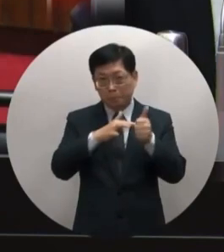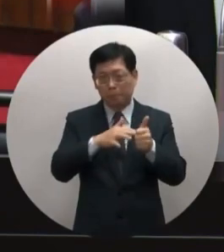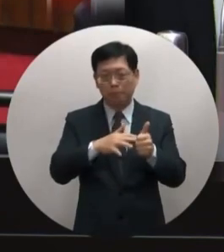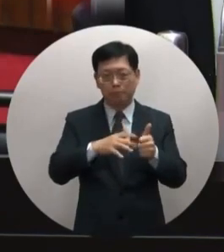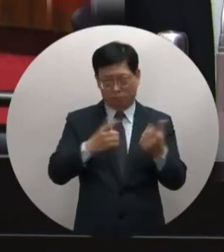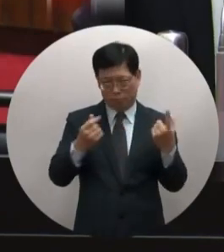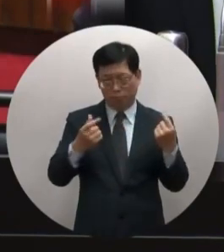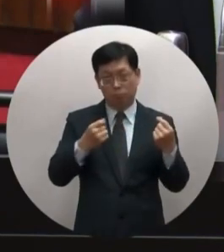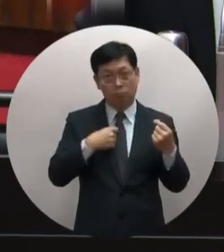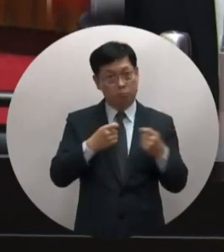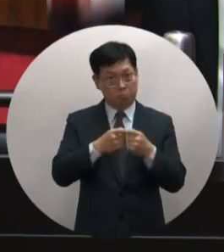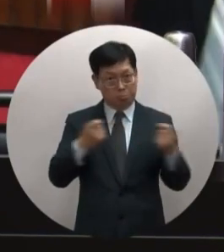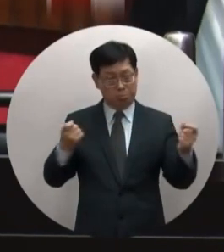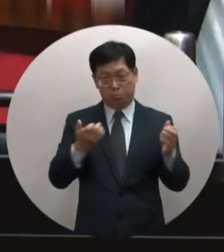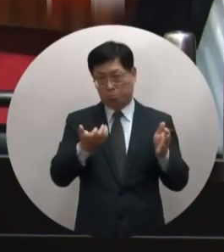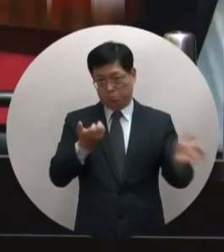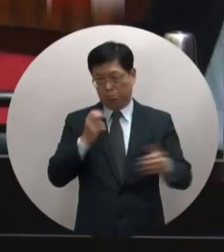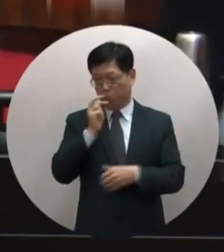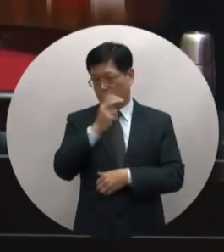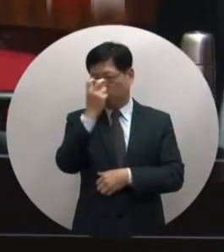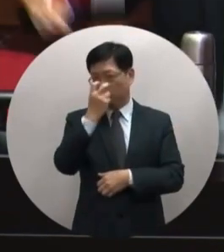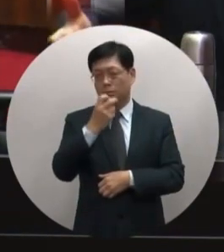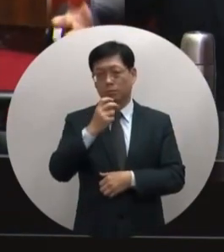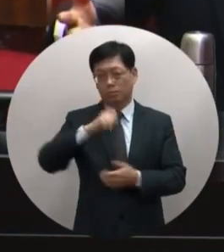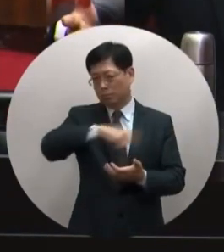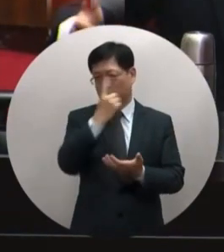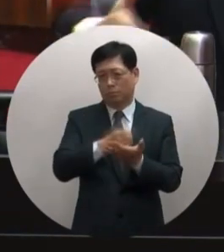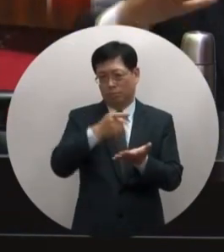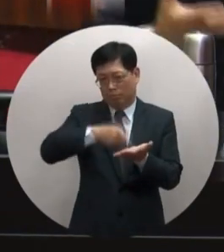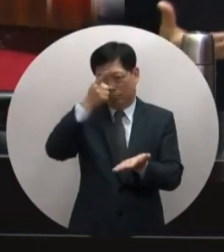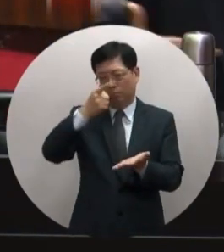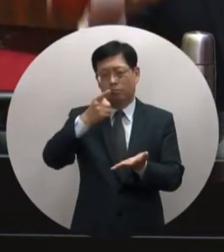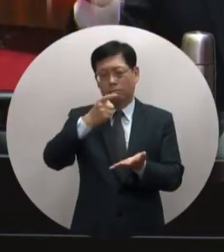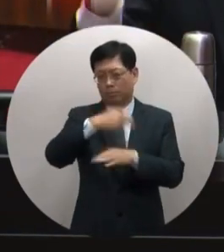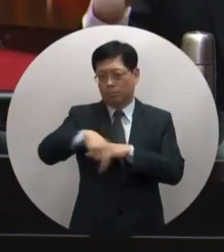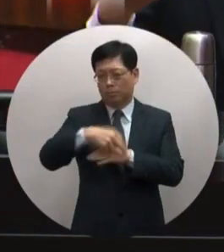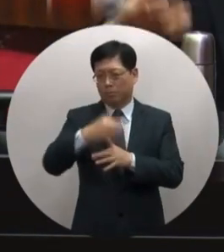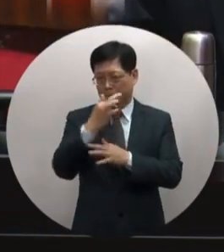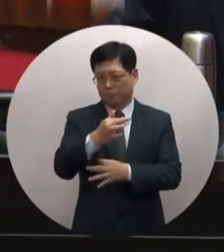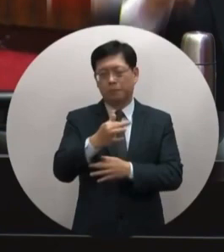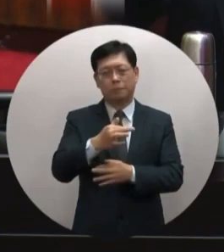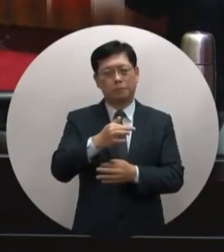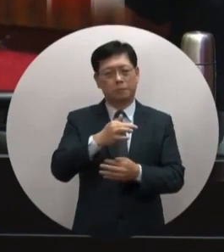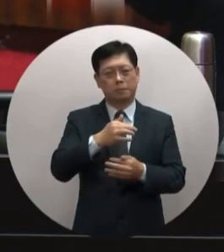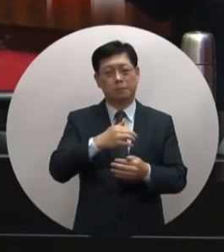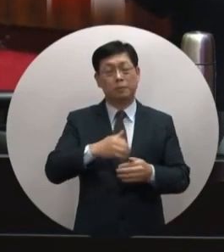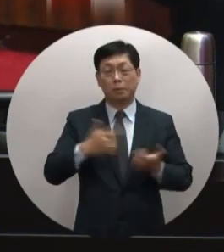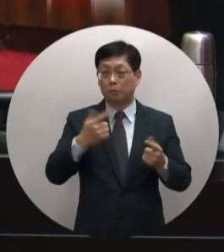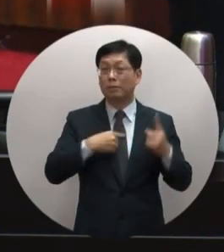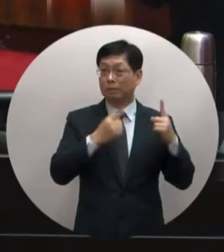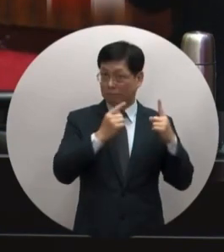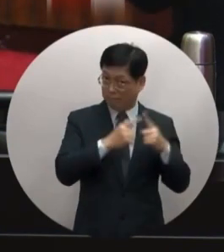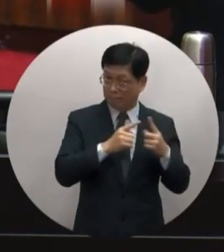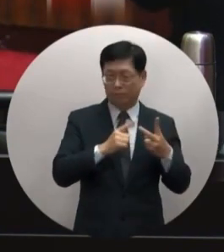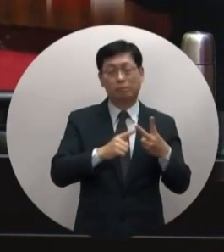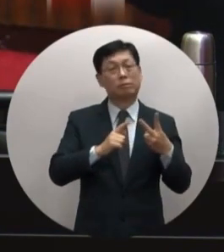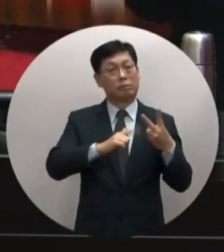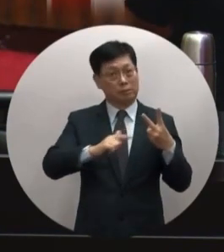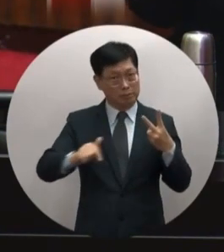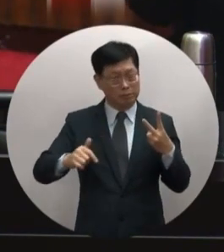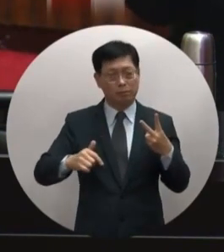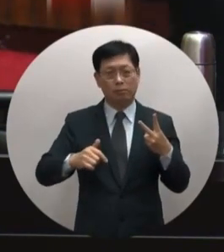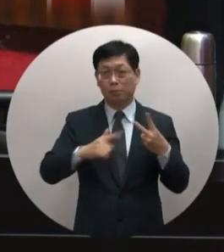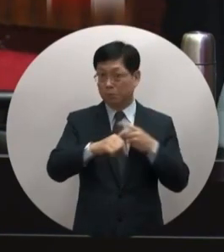這個也要有遠見而且一次規劃好然後整個做所以不只是人貨